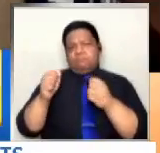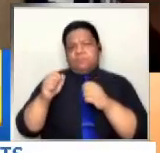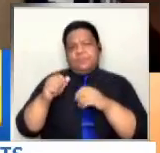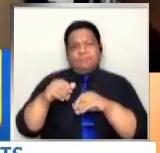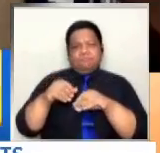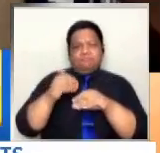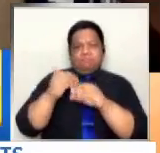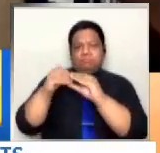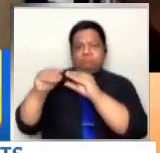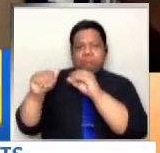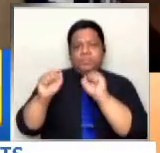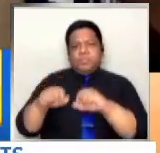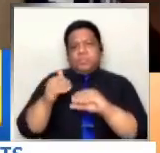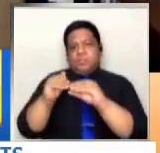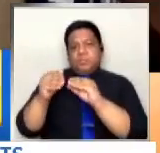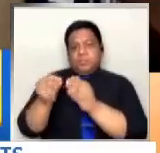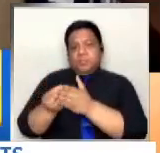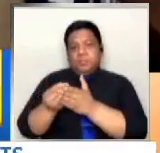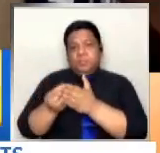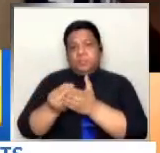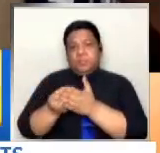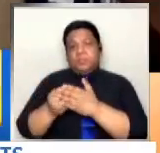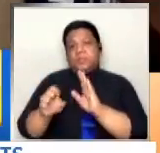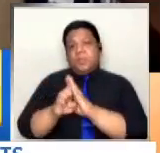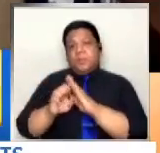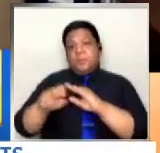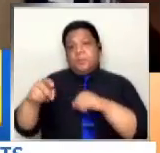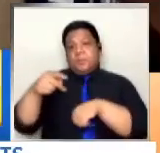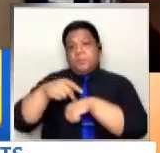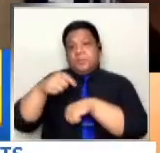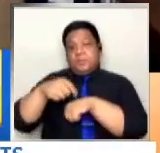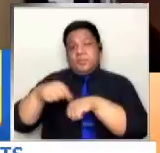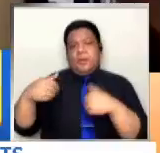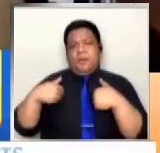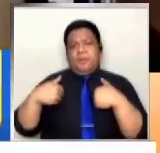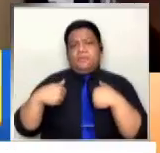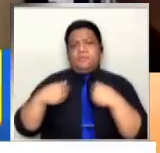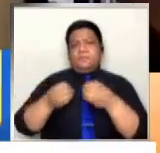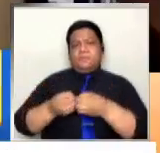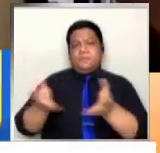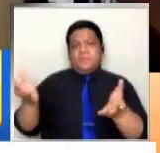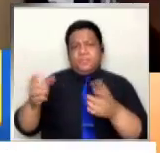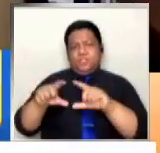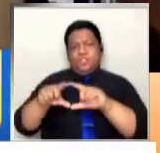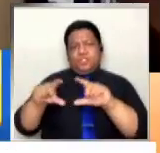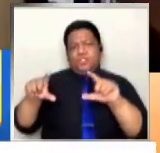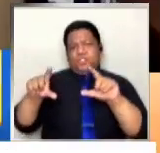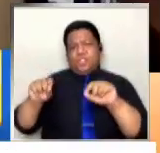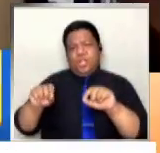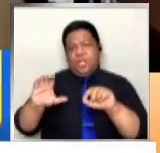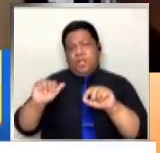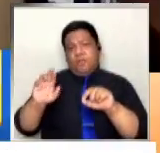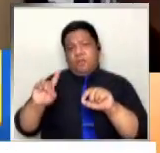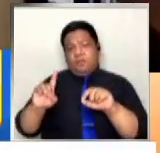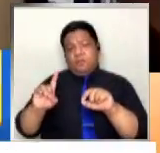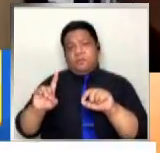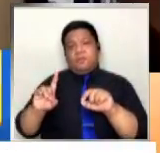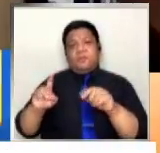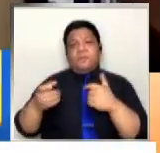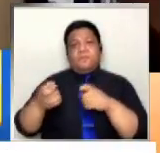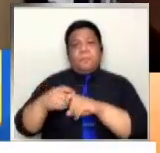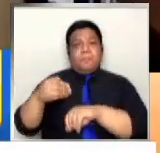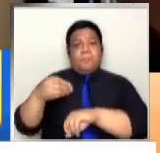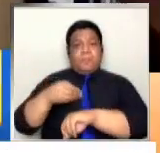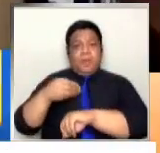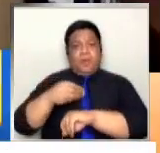money, no. For example, yung Paranaque, meron na silang pinamigay na parang card na galing sa bangko na